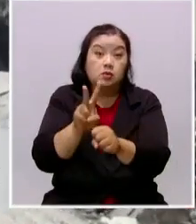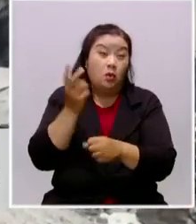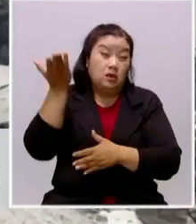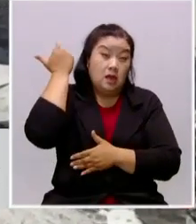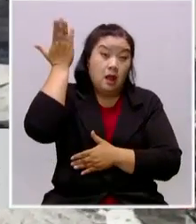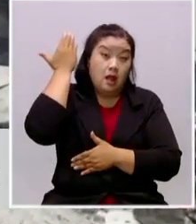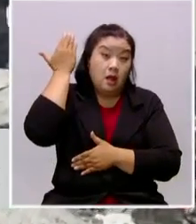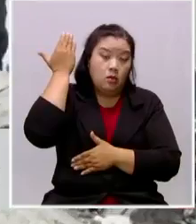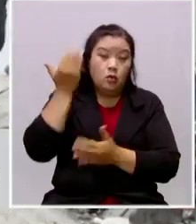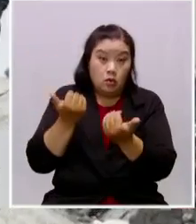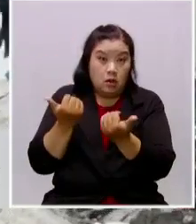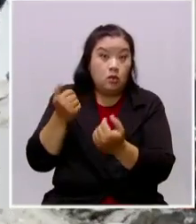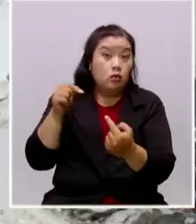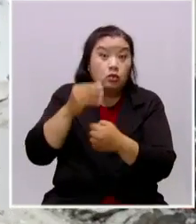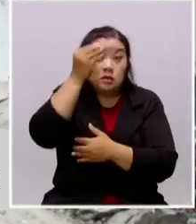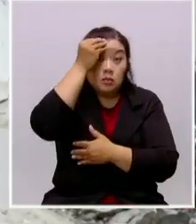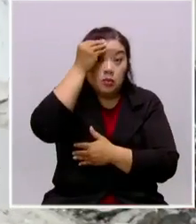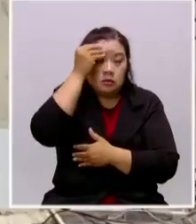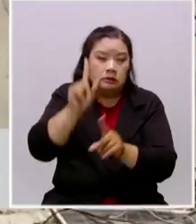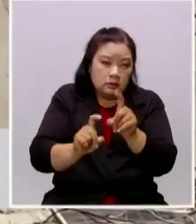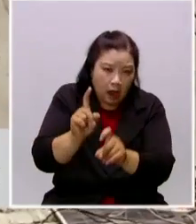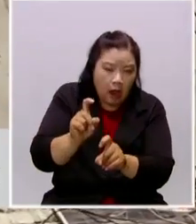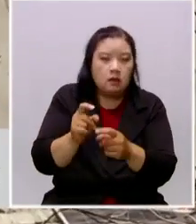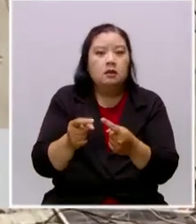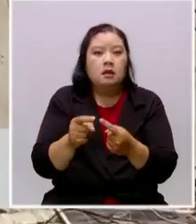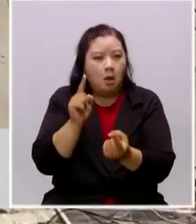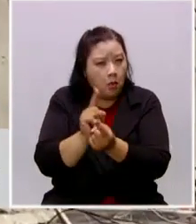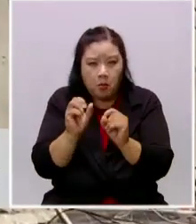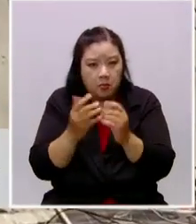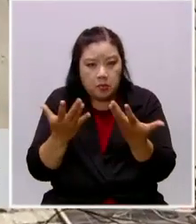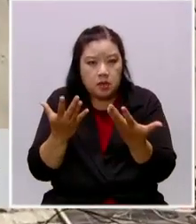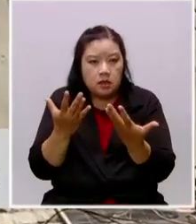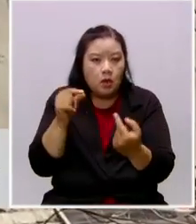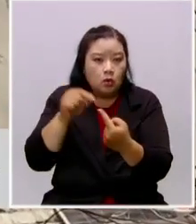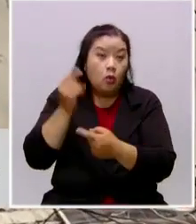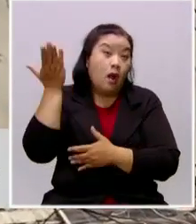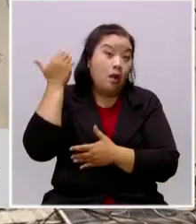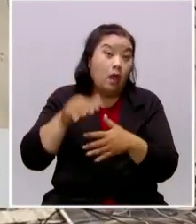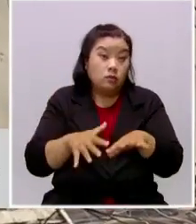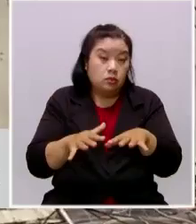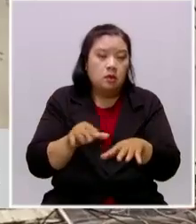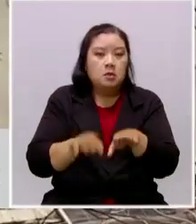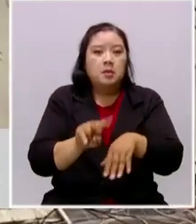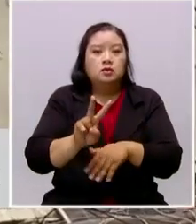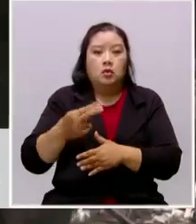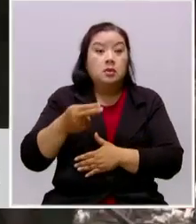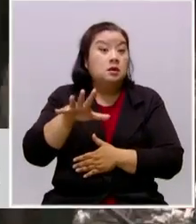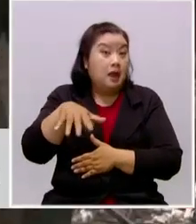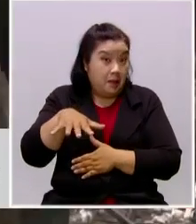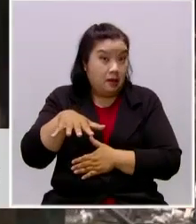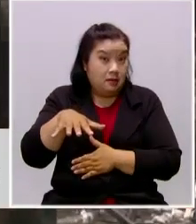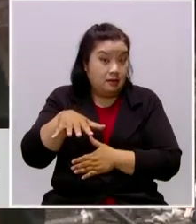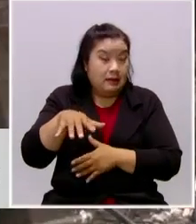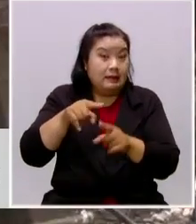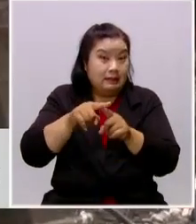นะคะโดยยอดผู้เสียชีวิตรวมผู้สูญหายที่คาดว่าเสียชีวิตในญี่ปุ่นเกือบๆ 25,000คนแล้วก็